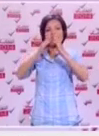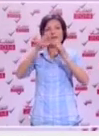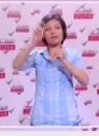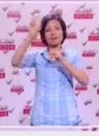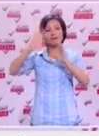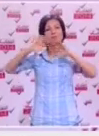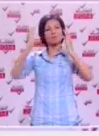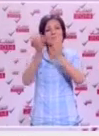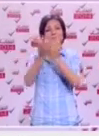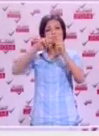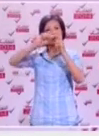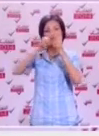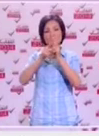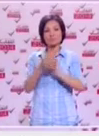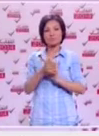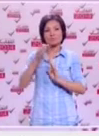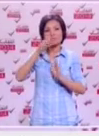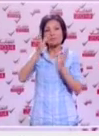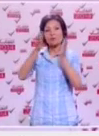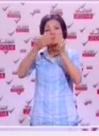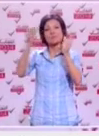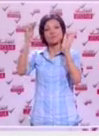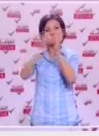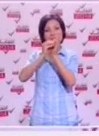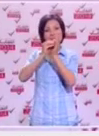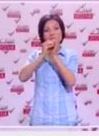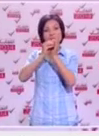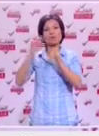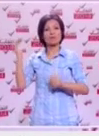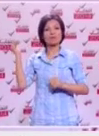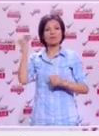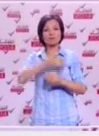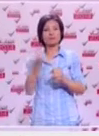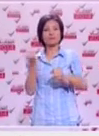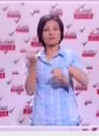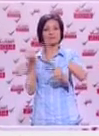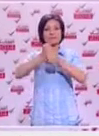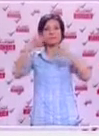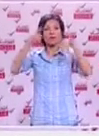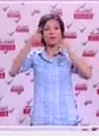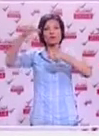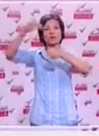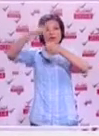وبيئيه كما يقترح الاتحاد الوطني الحر الاسراع في انجاز مصفاه